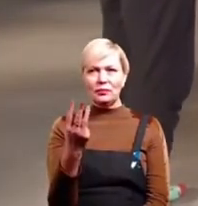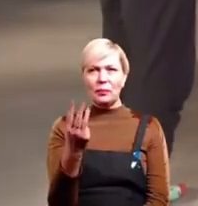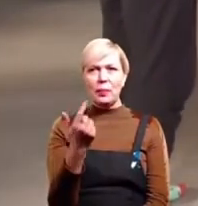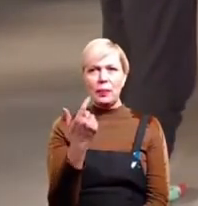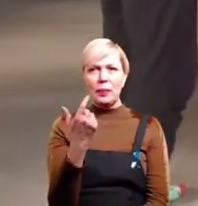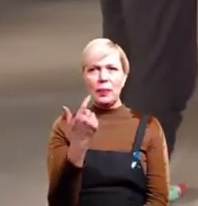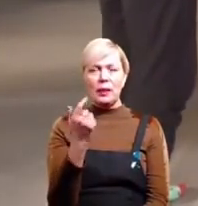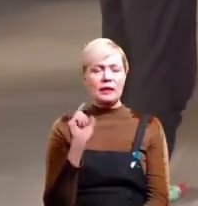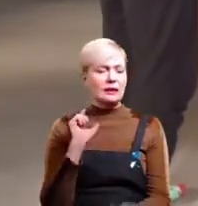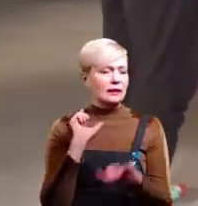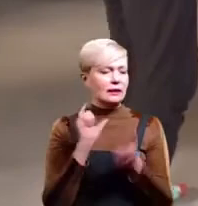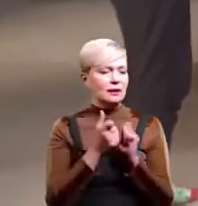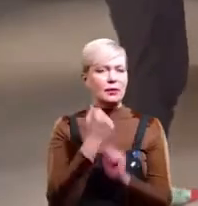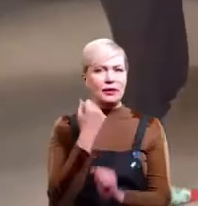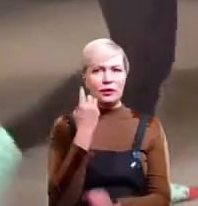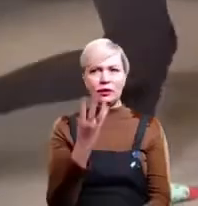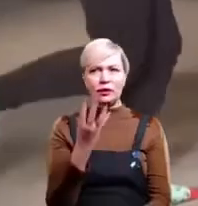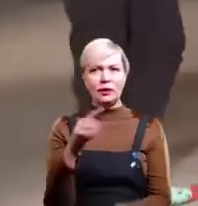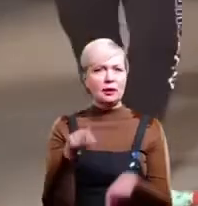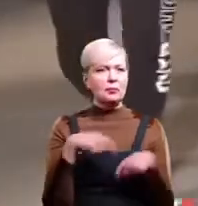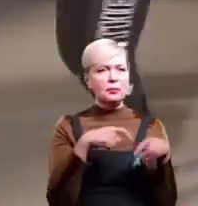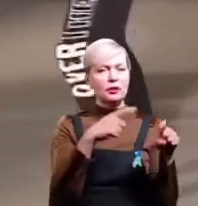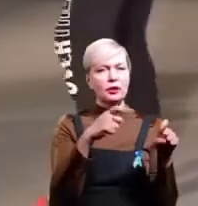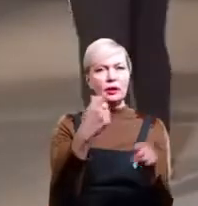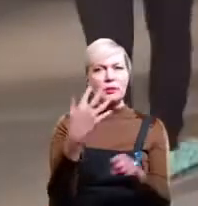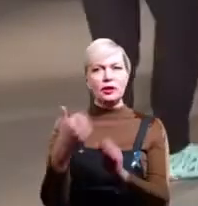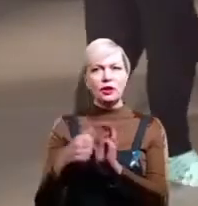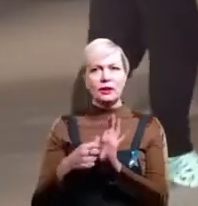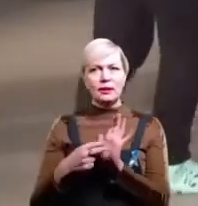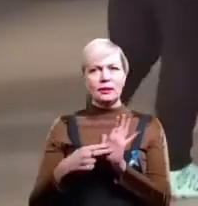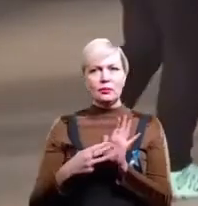Четыре. Побежали. Пять, шесть, семь,